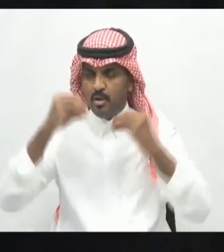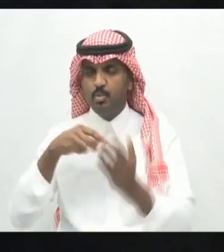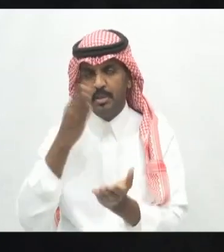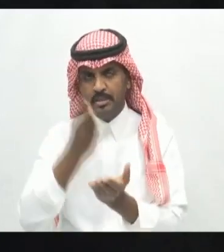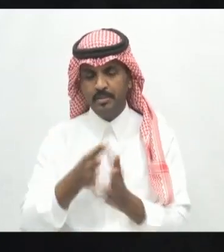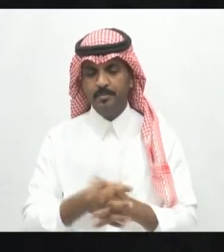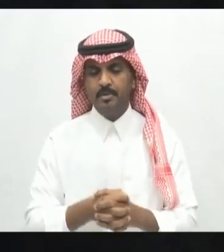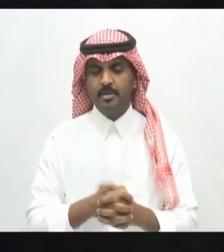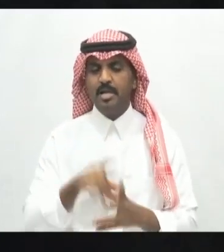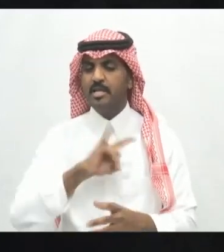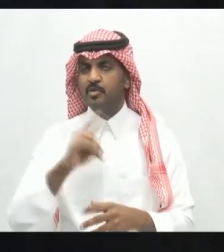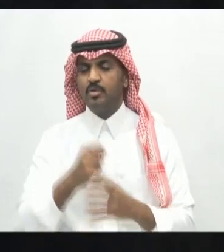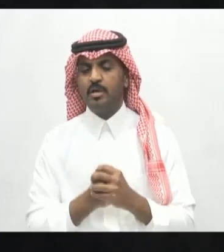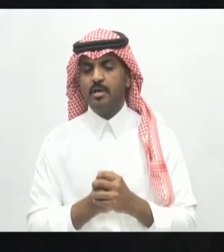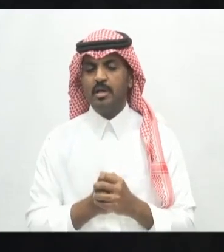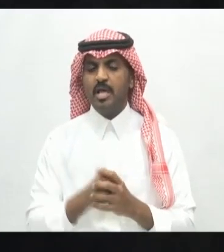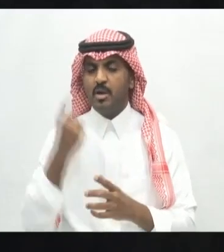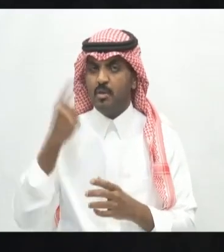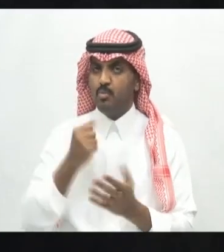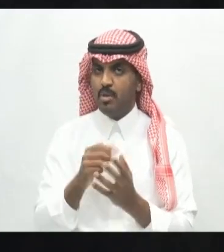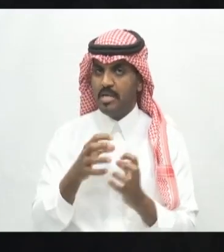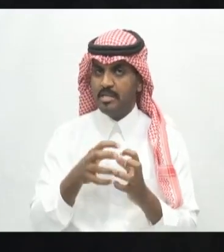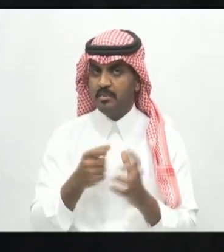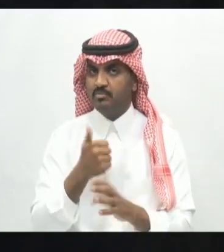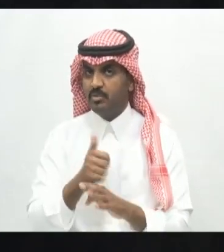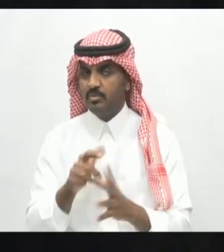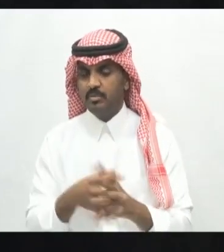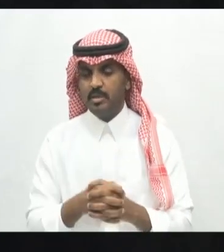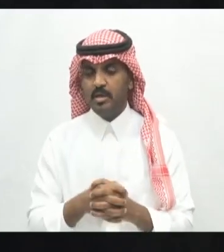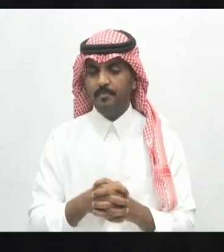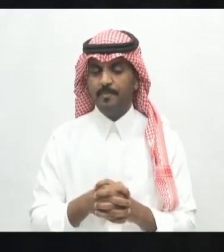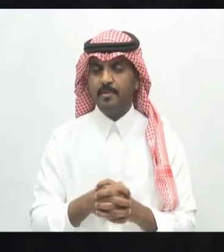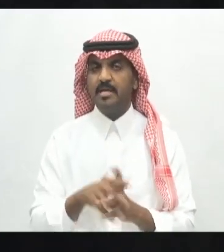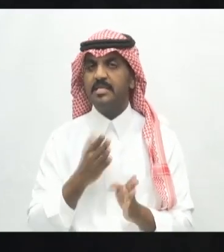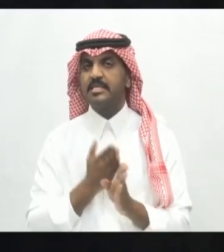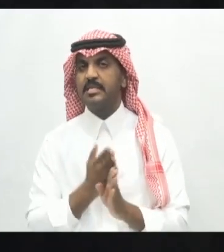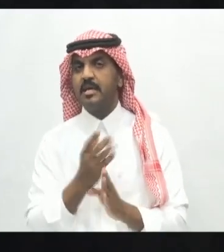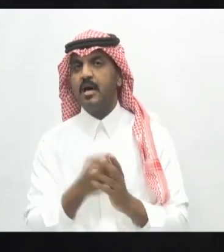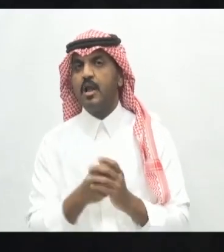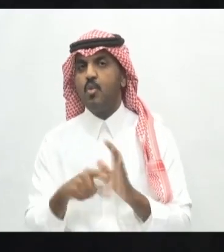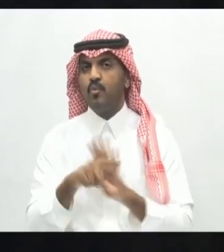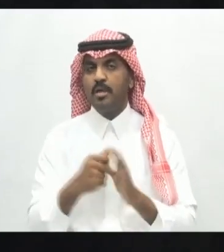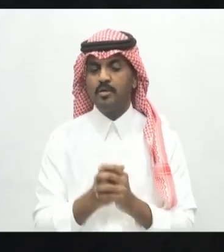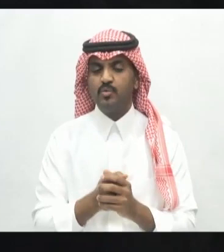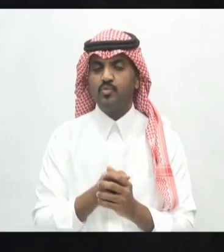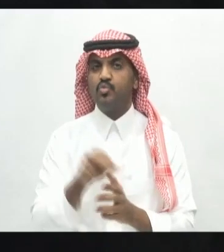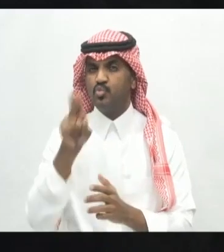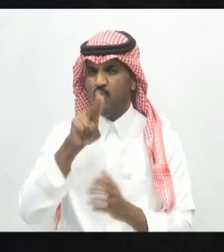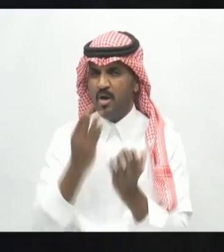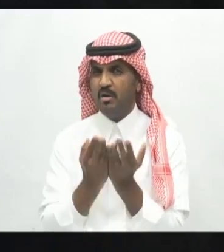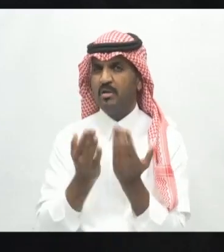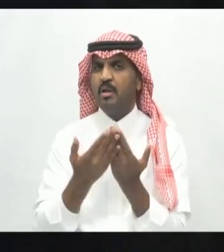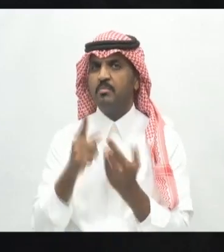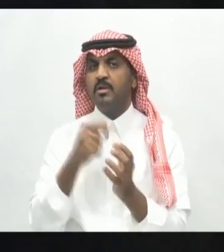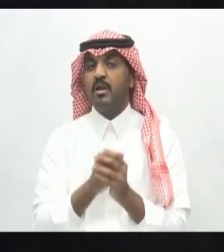فهنا ليس هنا المراد به التحريم لان الصيغه الوارده في الايه انما هو سؤال من العباد